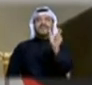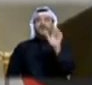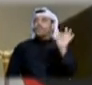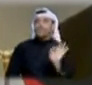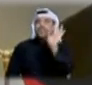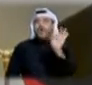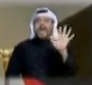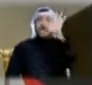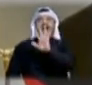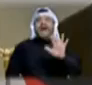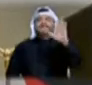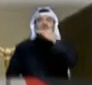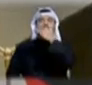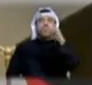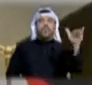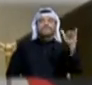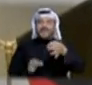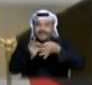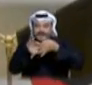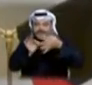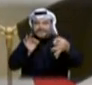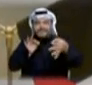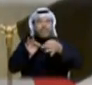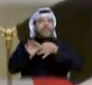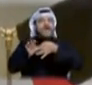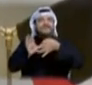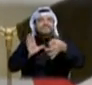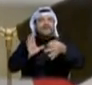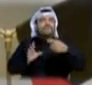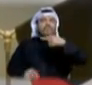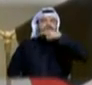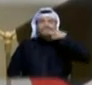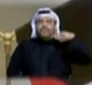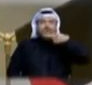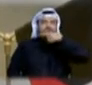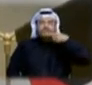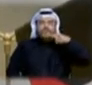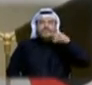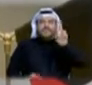تجمعنا علاقات تاريخية وتجمعنا